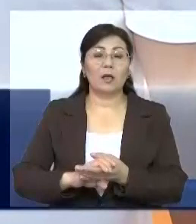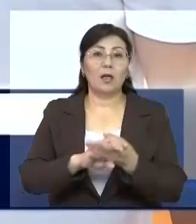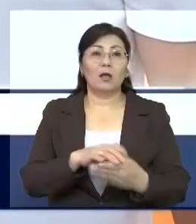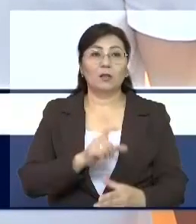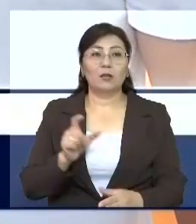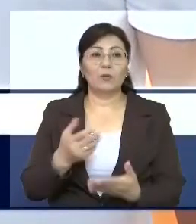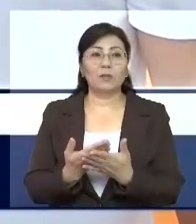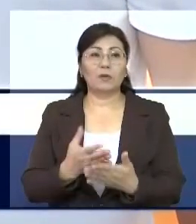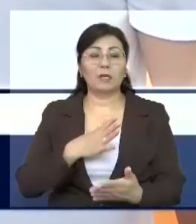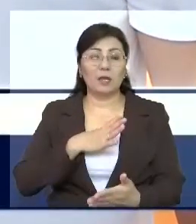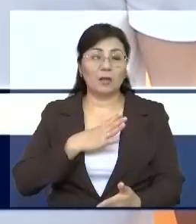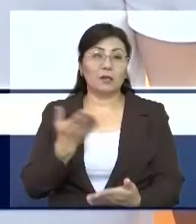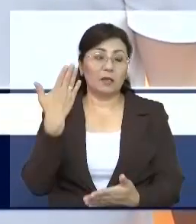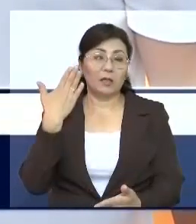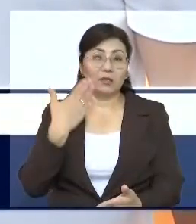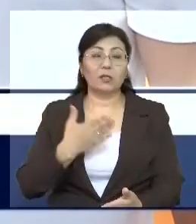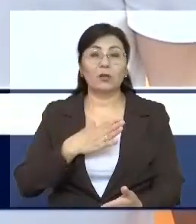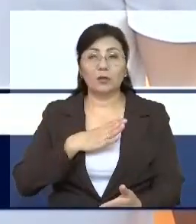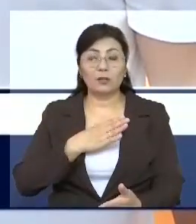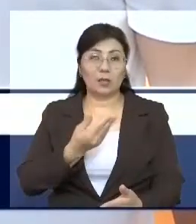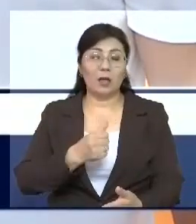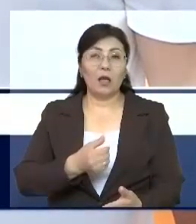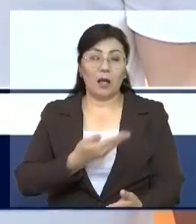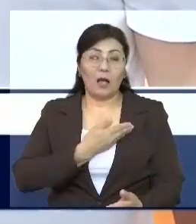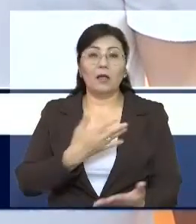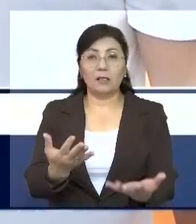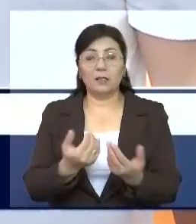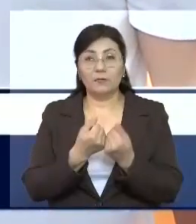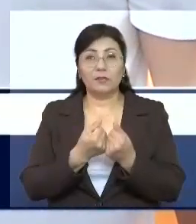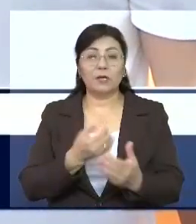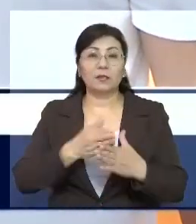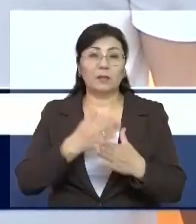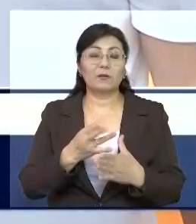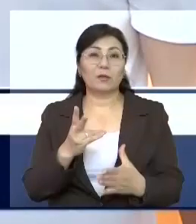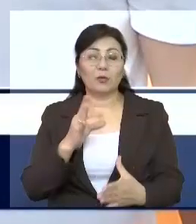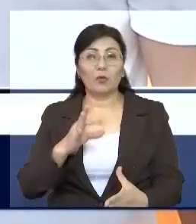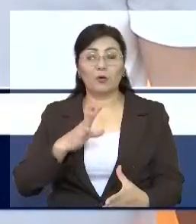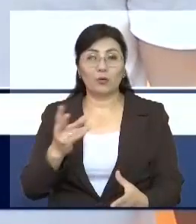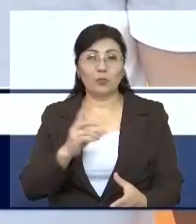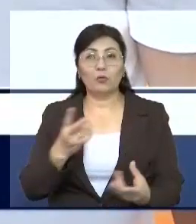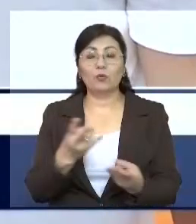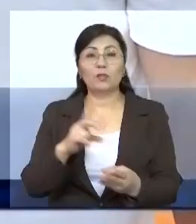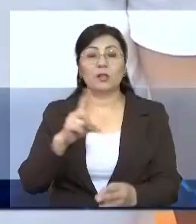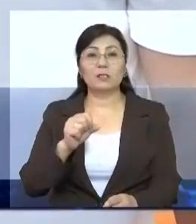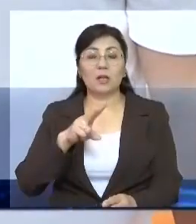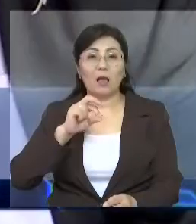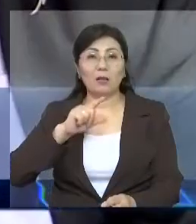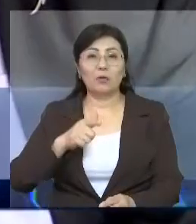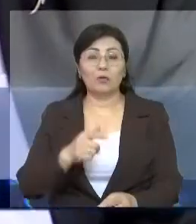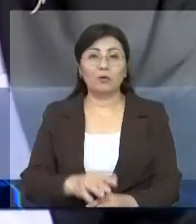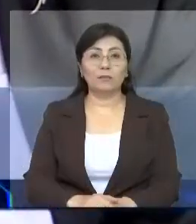Куда я только не обращался, чтобы получить кредит для развития животноводства, везде требуют залог, товарные кредиты, конкретная помощь для тех, кто хочет начать свое